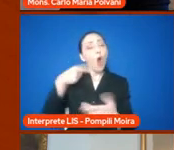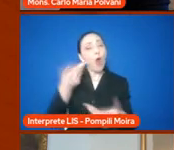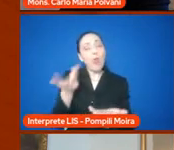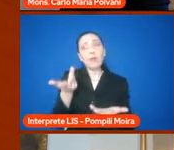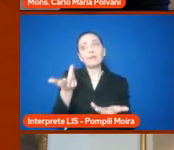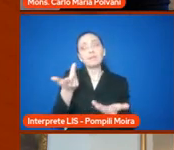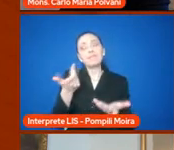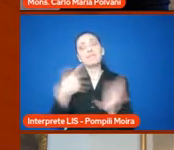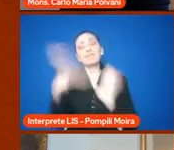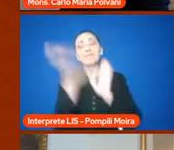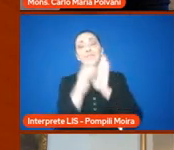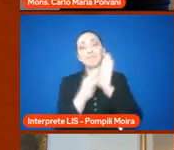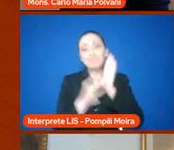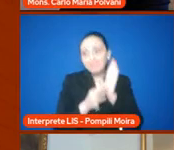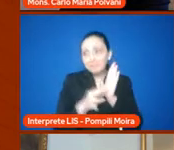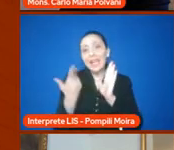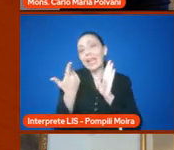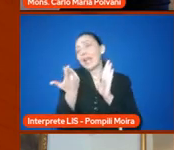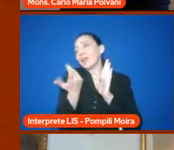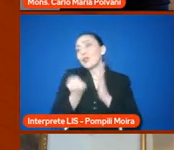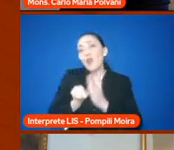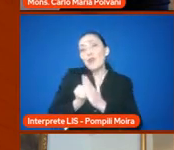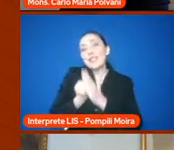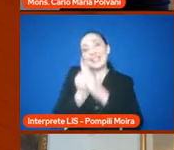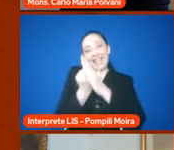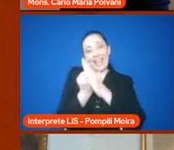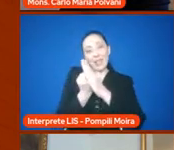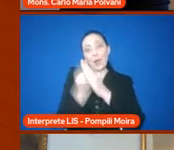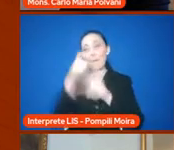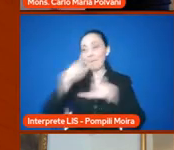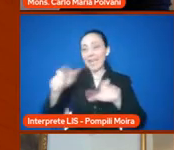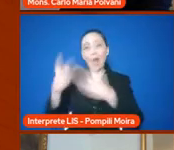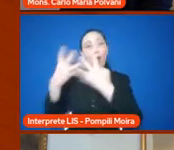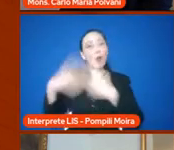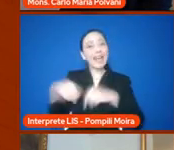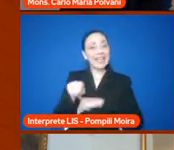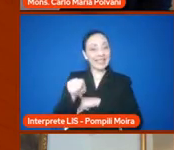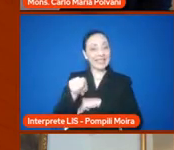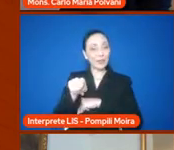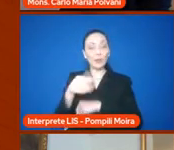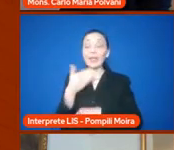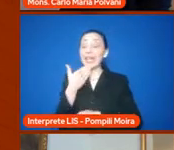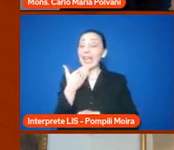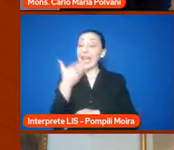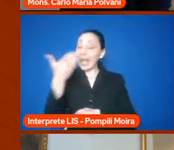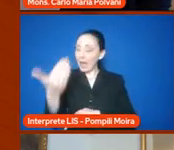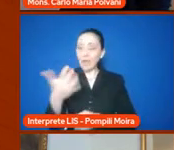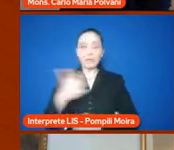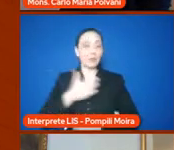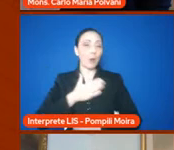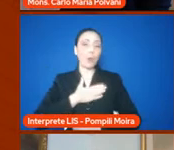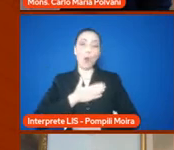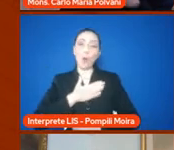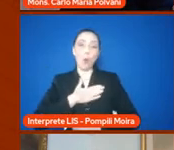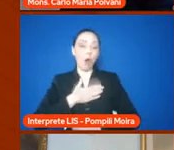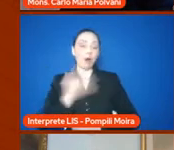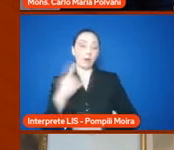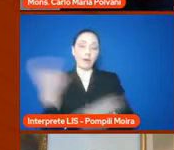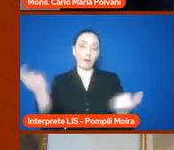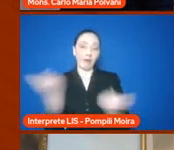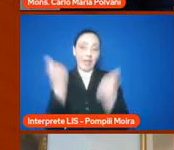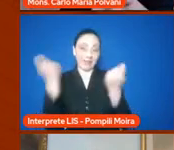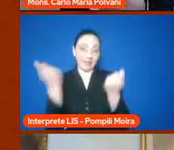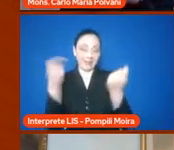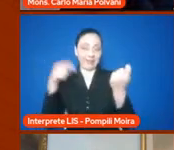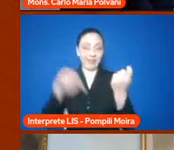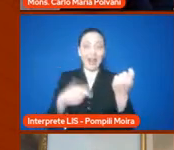piacere di sostenere insieme agli organizzatori. Io vi ringrazio di vero cuore, in particolar modo te, Pierluigi,